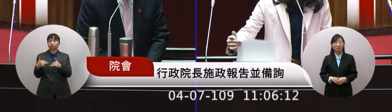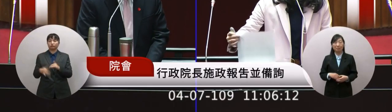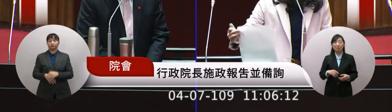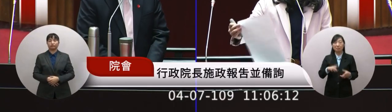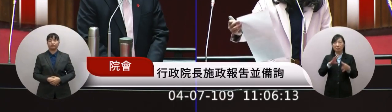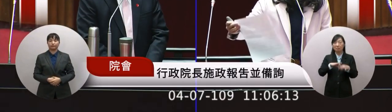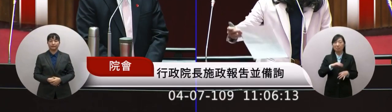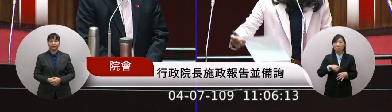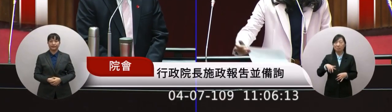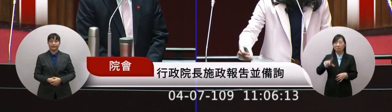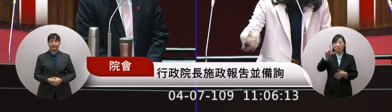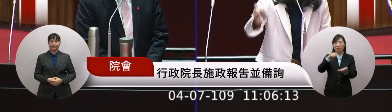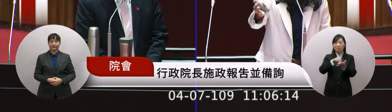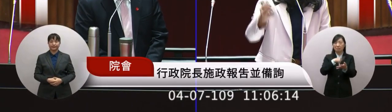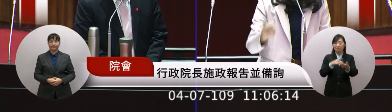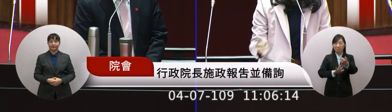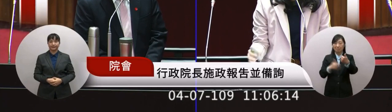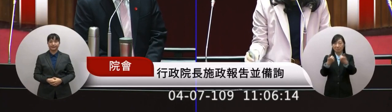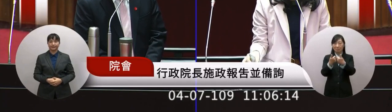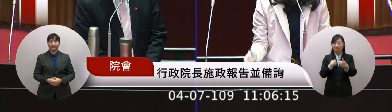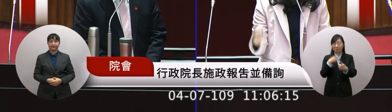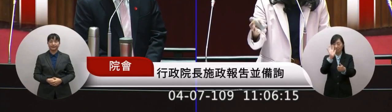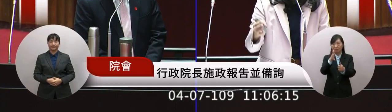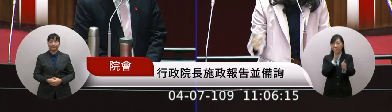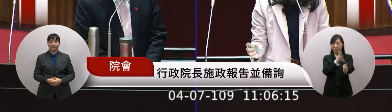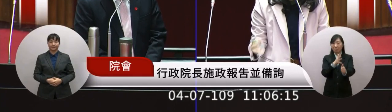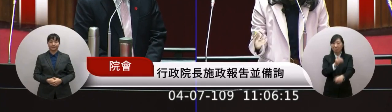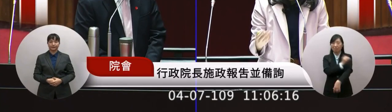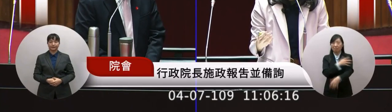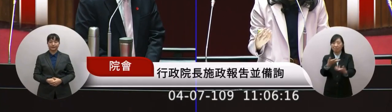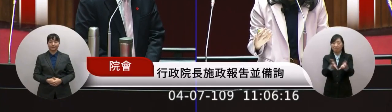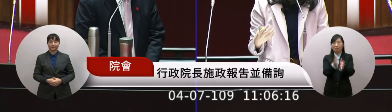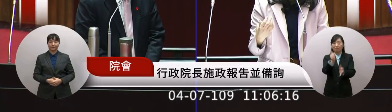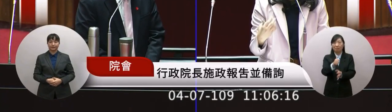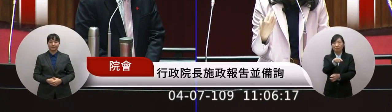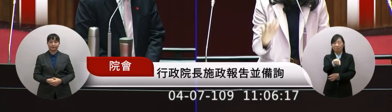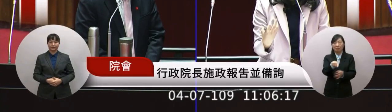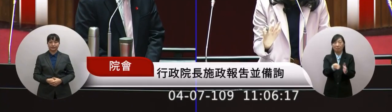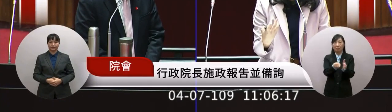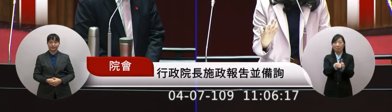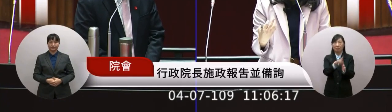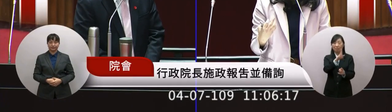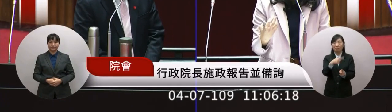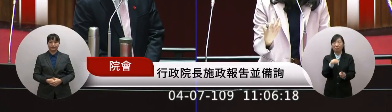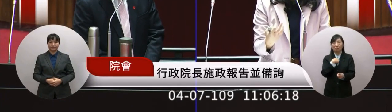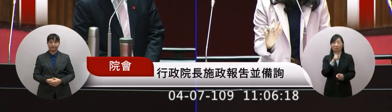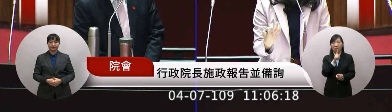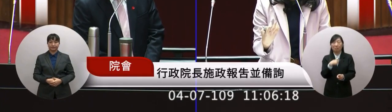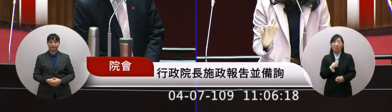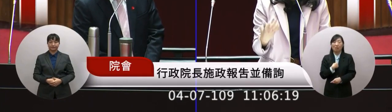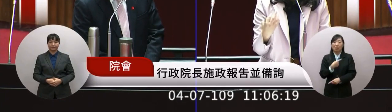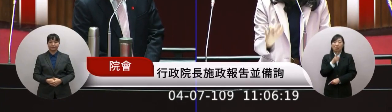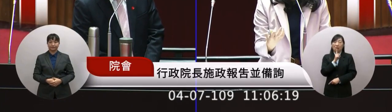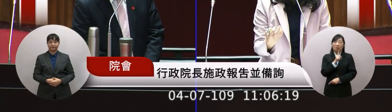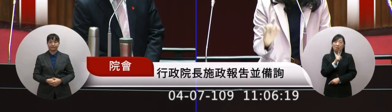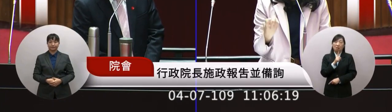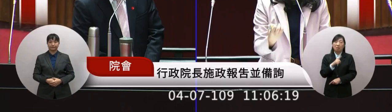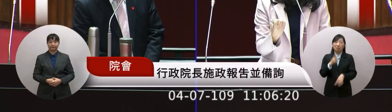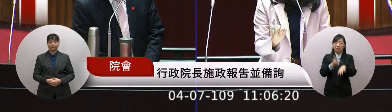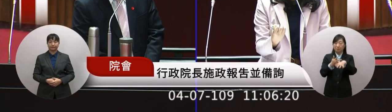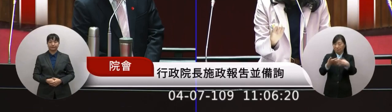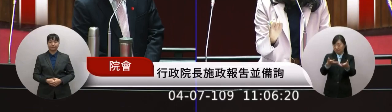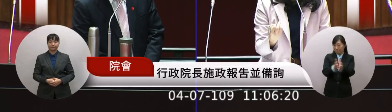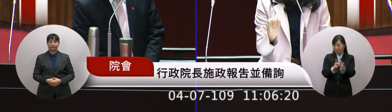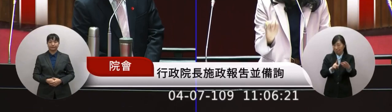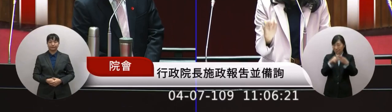为上次其实我在委员会的时候也有咨询陈部长啦，那陈部长那时候其实他很感慨的讲了一句话，说其实科技部主